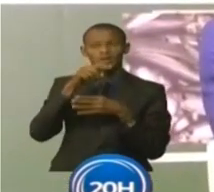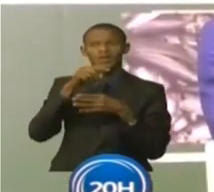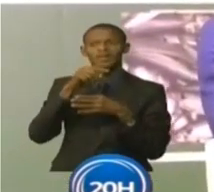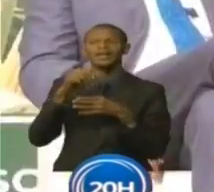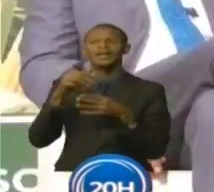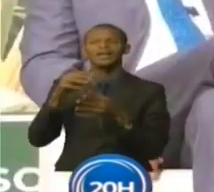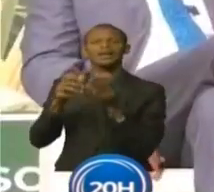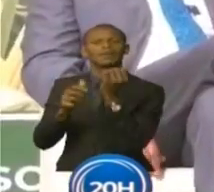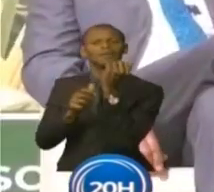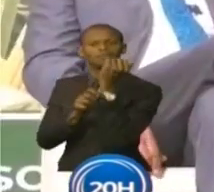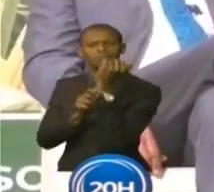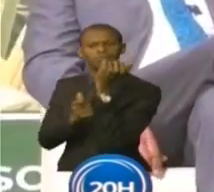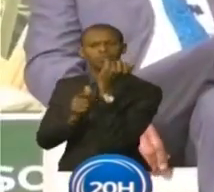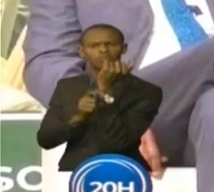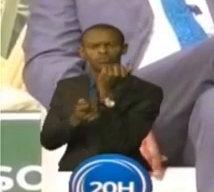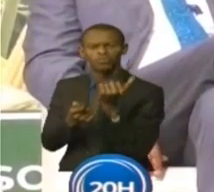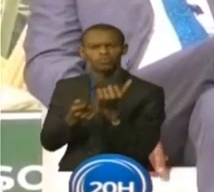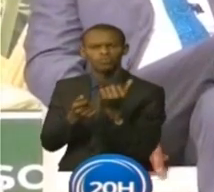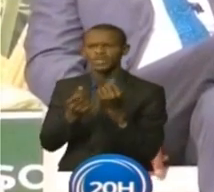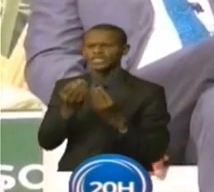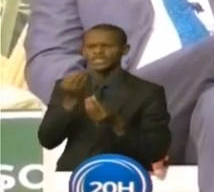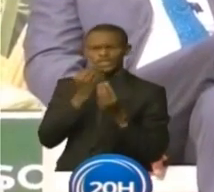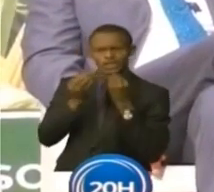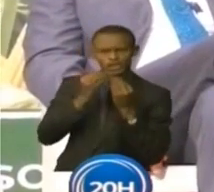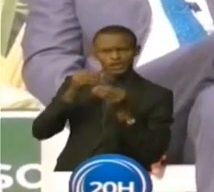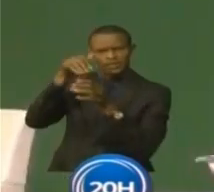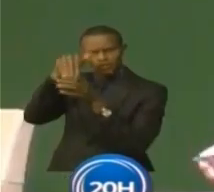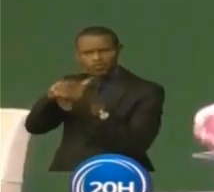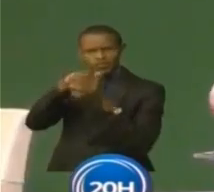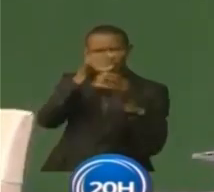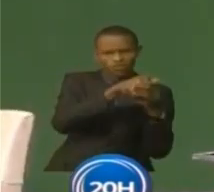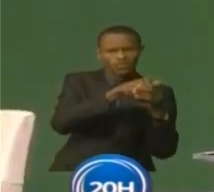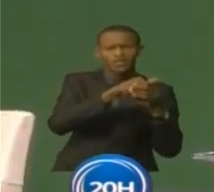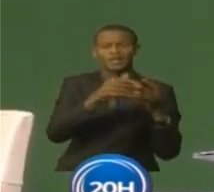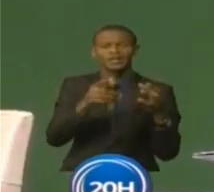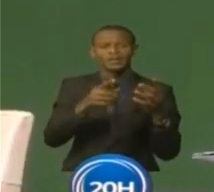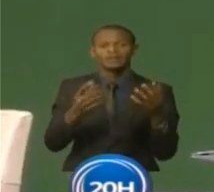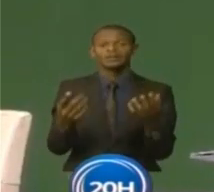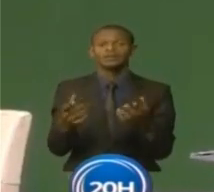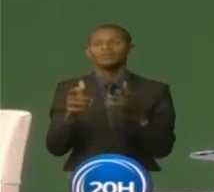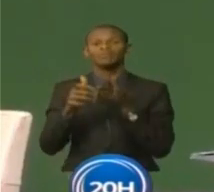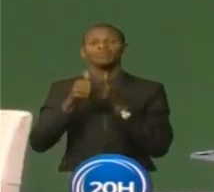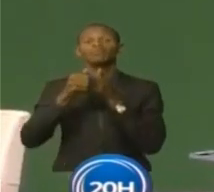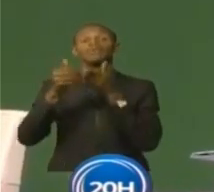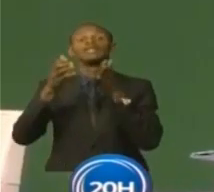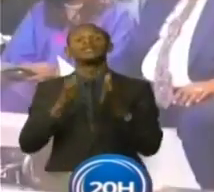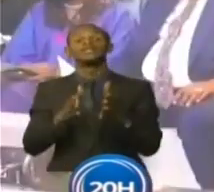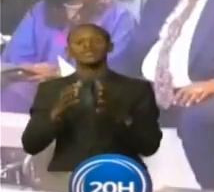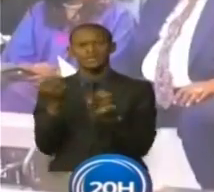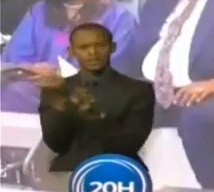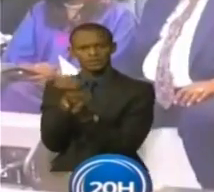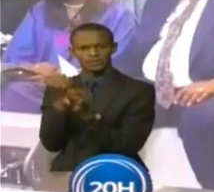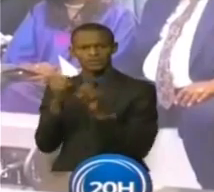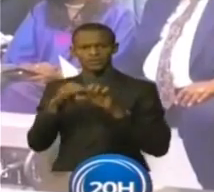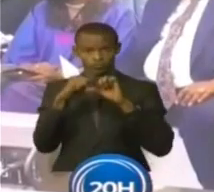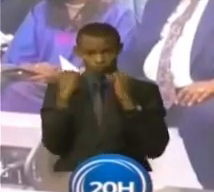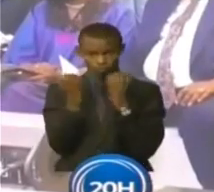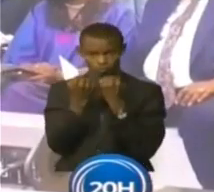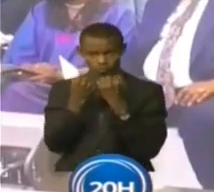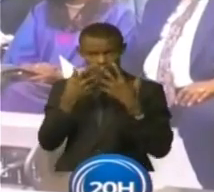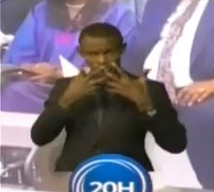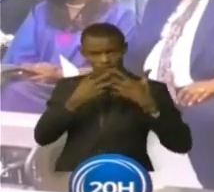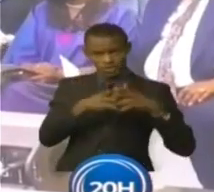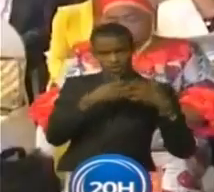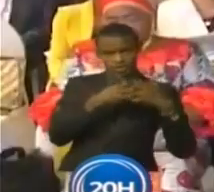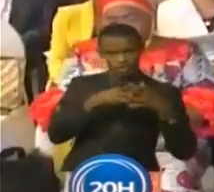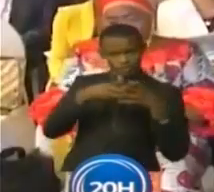les experts, les responsables gouvernementaux et les leaders de l'industrie prennent part aux travaux des panels et en plénière